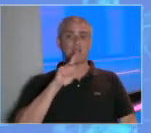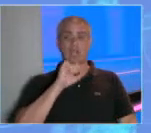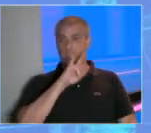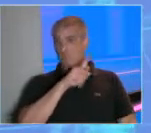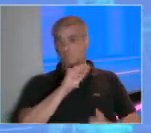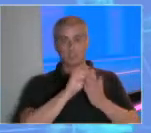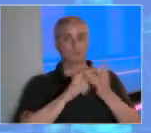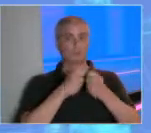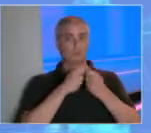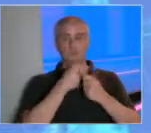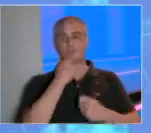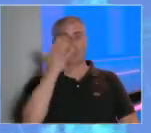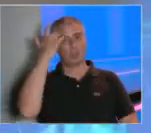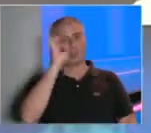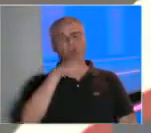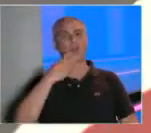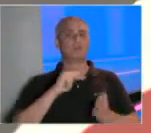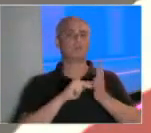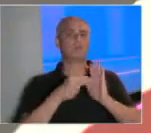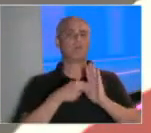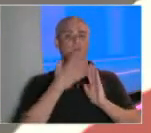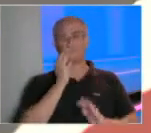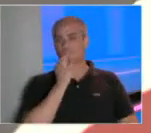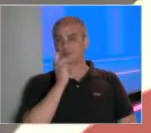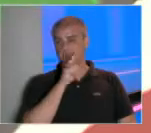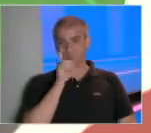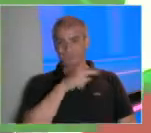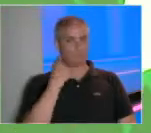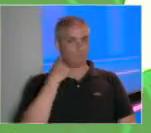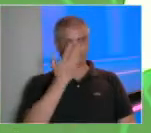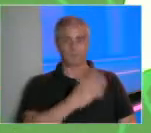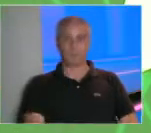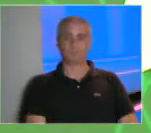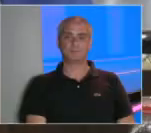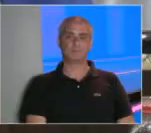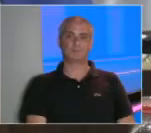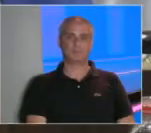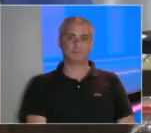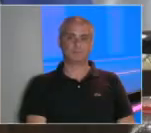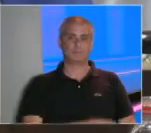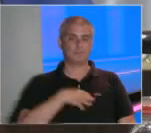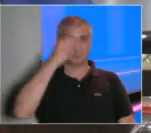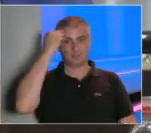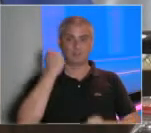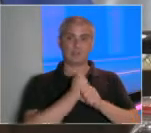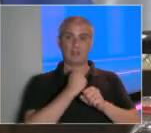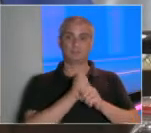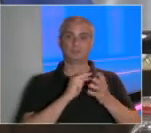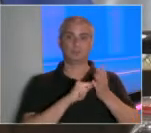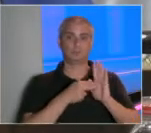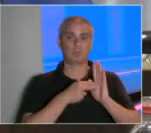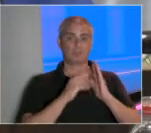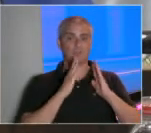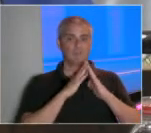המשותפת שסיפרה על חלומה להיות פוליטיקאית מגיל צעיר. בואו נשמע קטע מנאומה. למדתי לעשות פוליטיקה